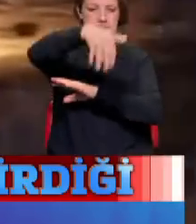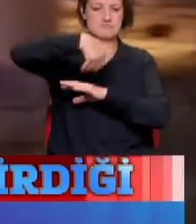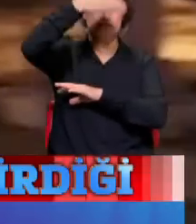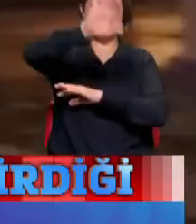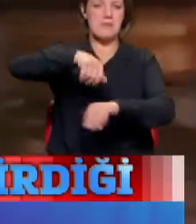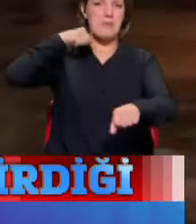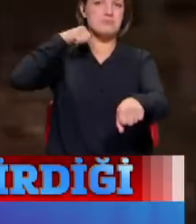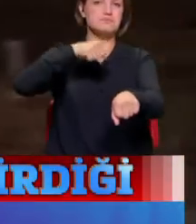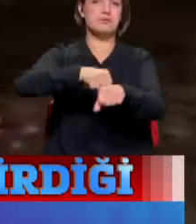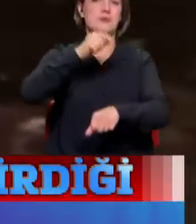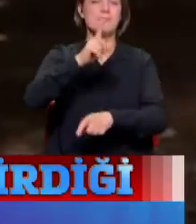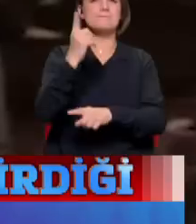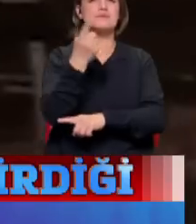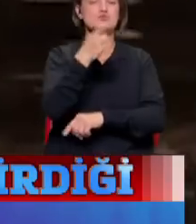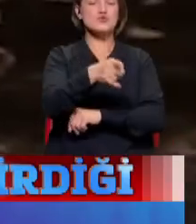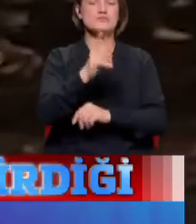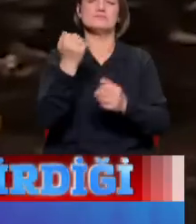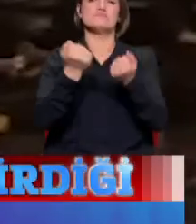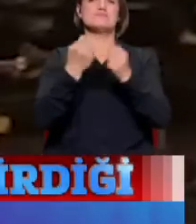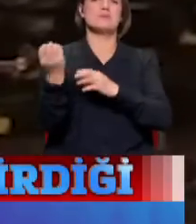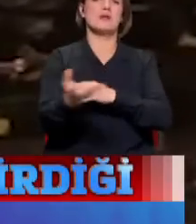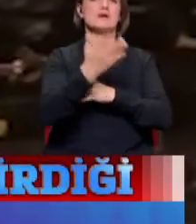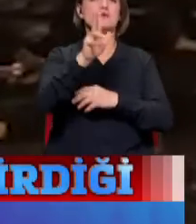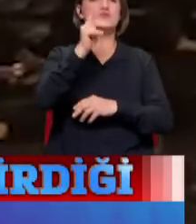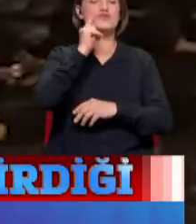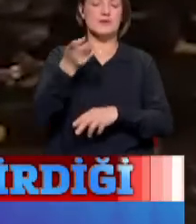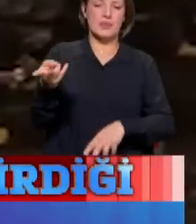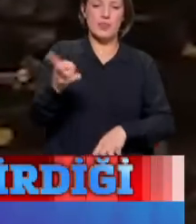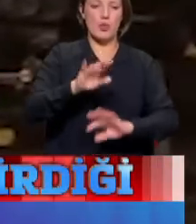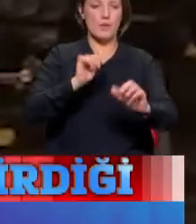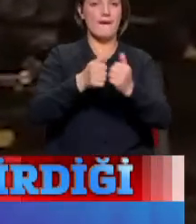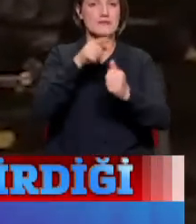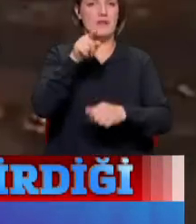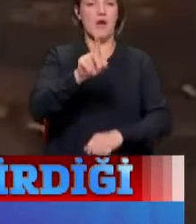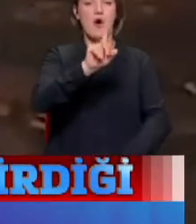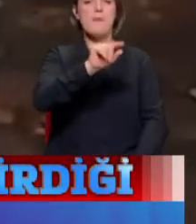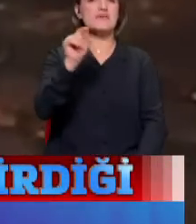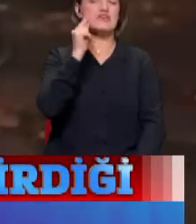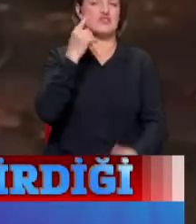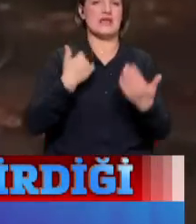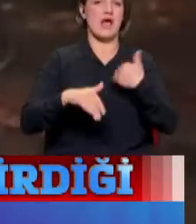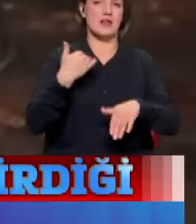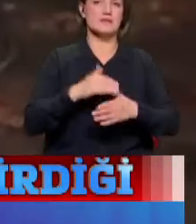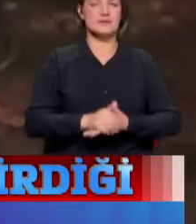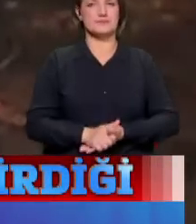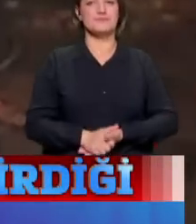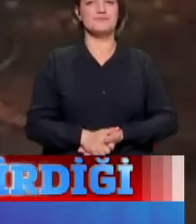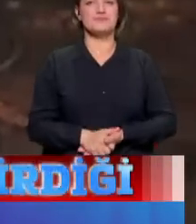asfaltlama aracıyla minibüs alev aldı üç kişinin yaşamını yitirdiği kazada 11 kişi